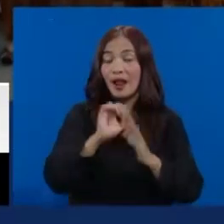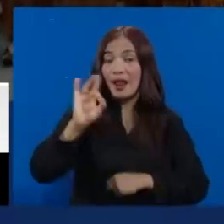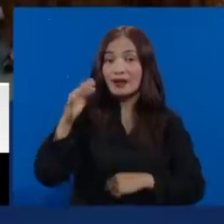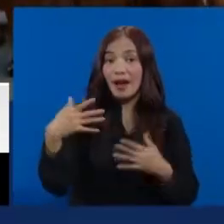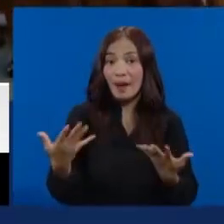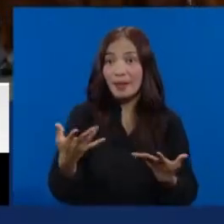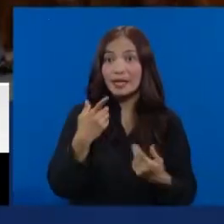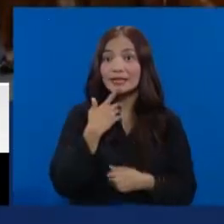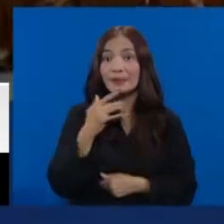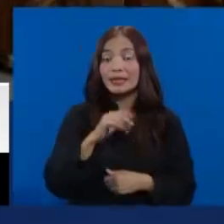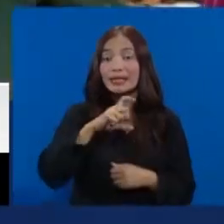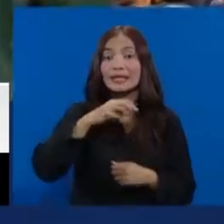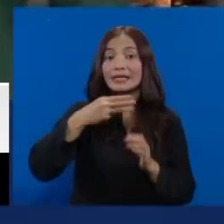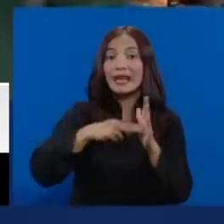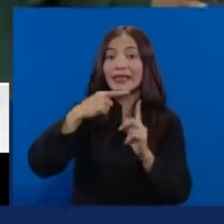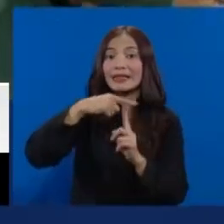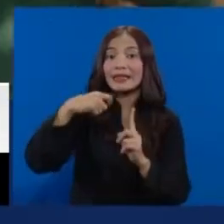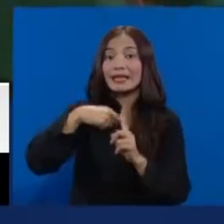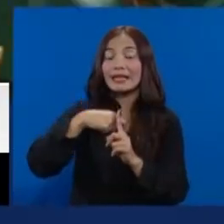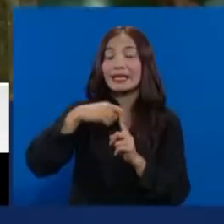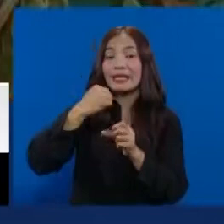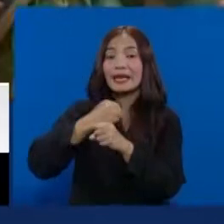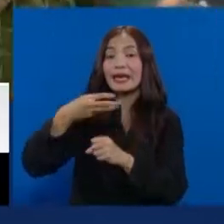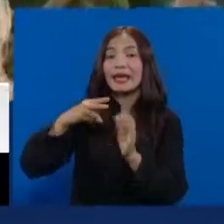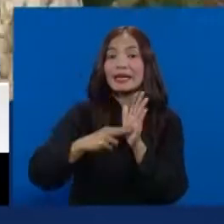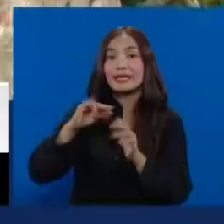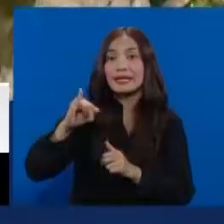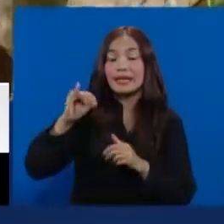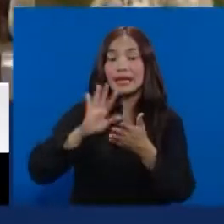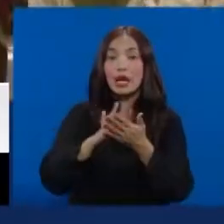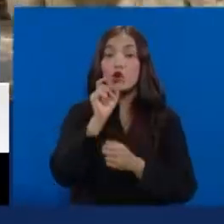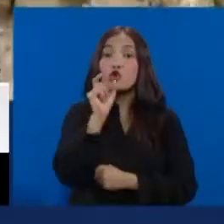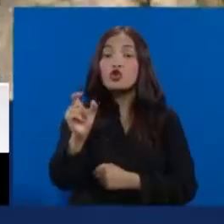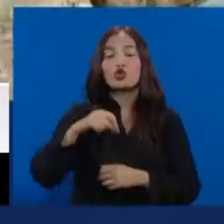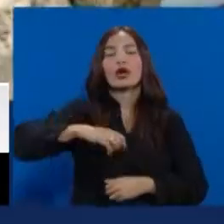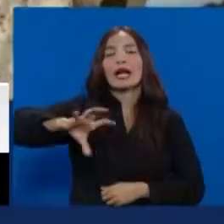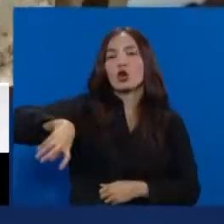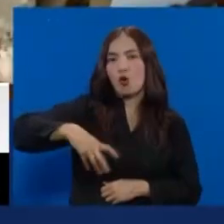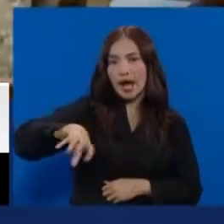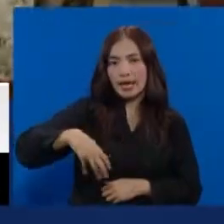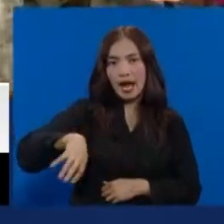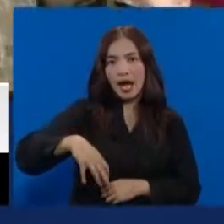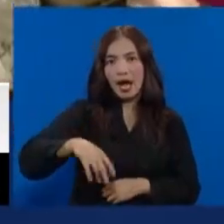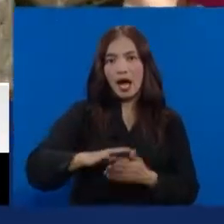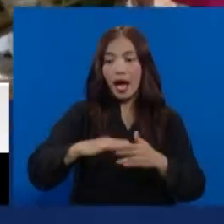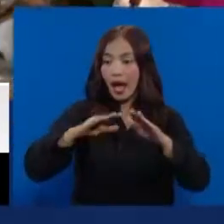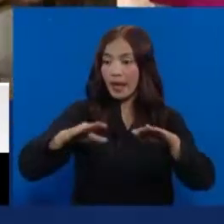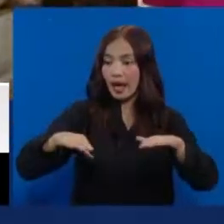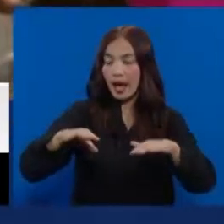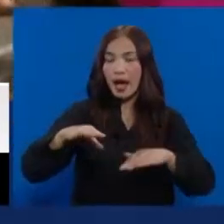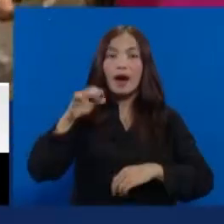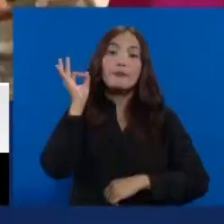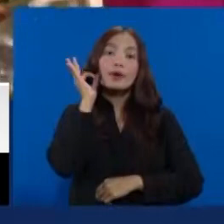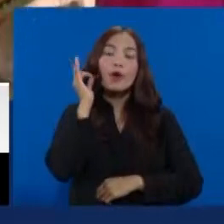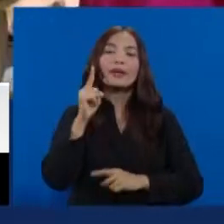adalah centik geni. Ini adalah centik geni dilakukan bagi keluarga yang anak perempuan yang untuk